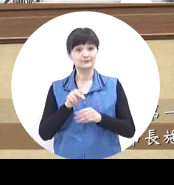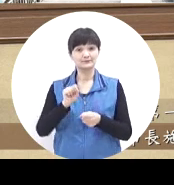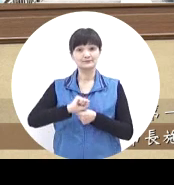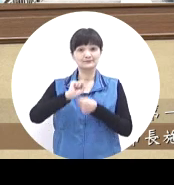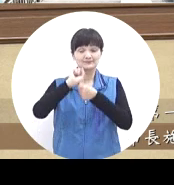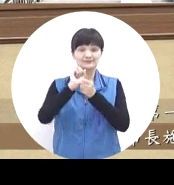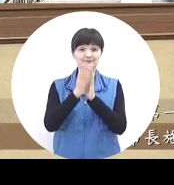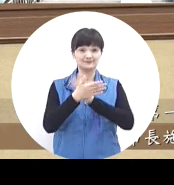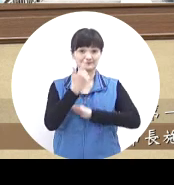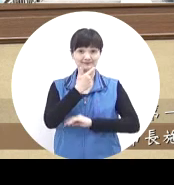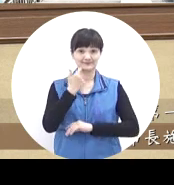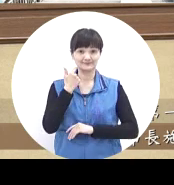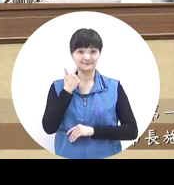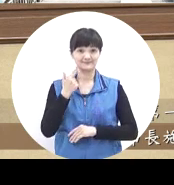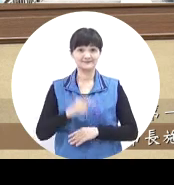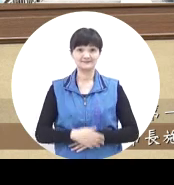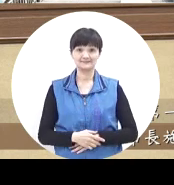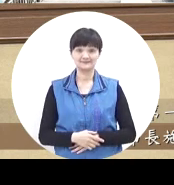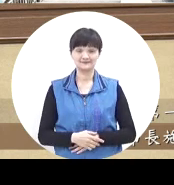更美。